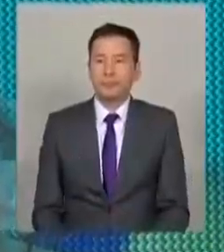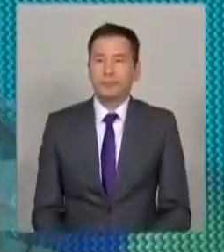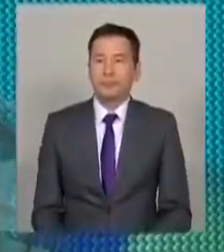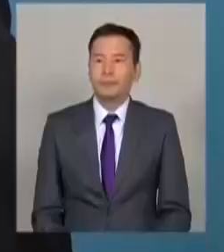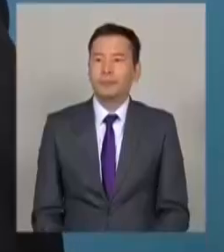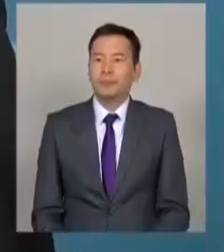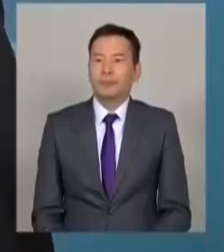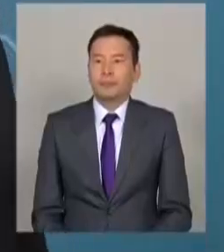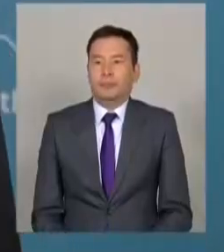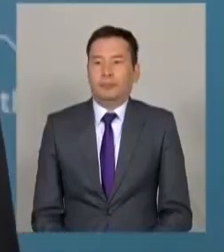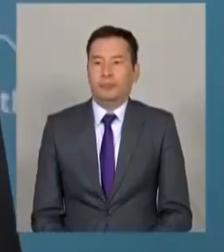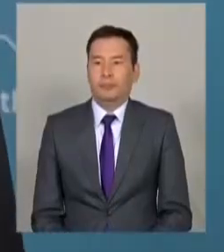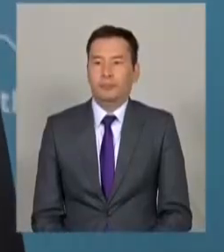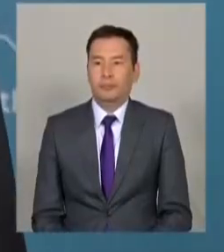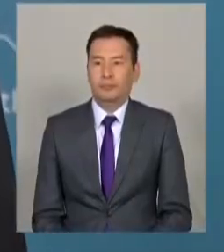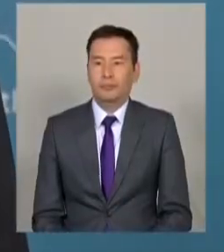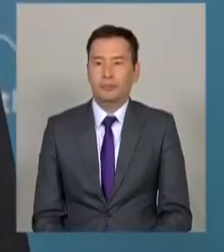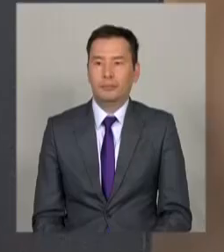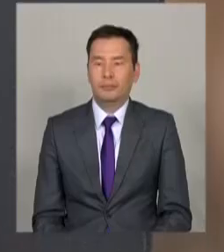арттырып келеді.